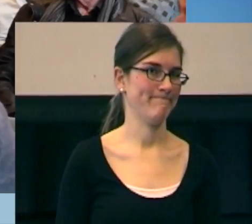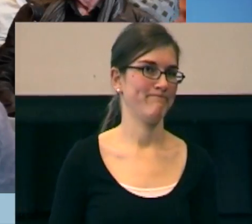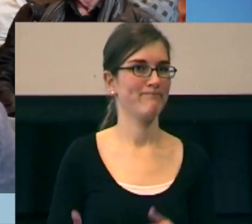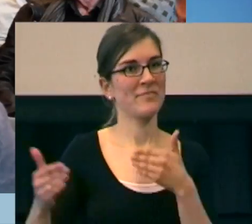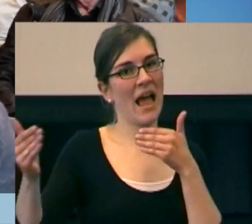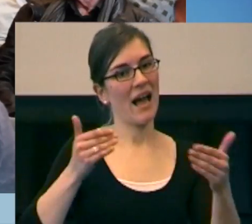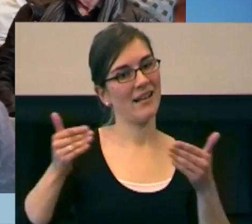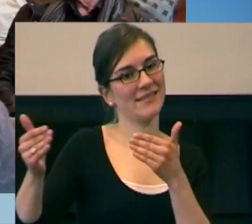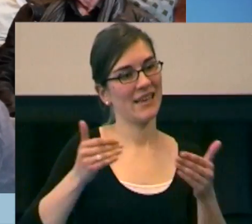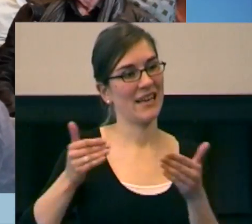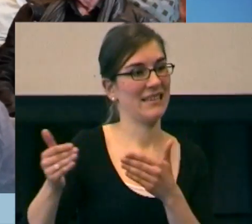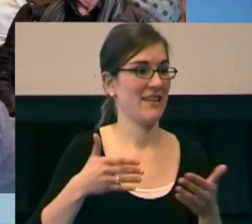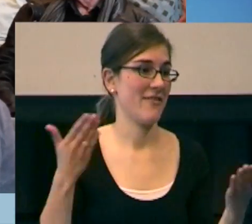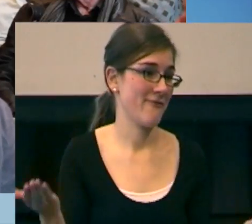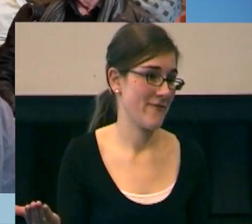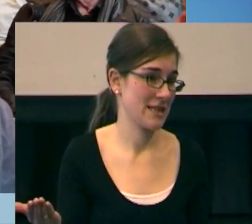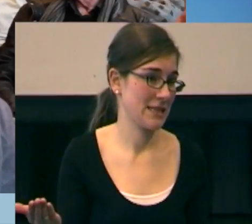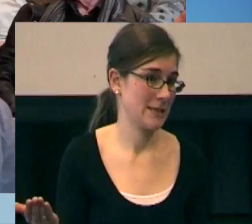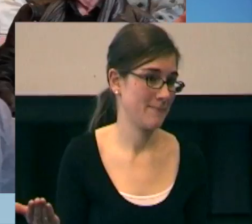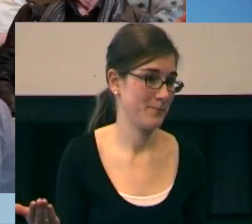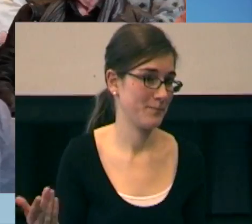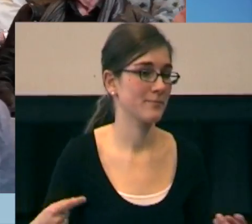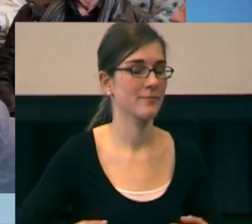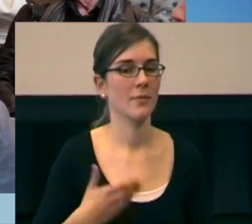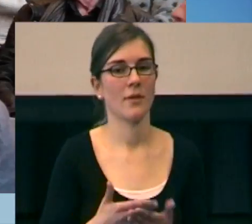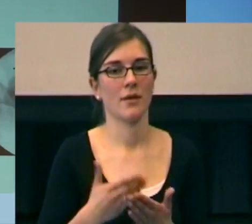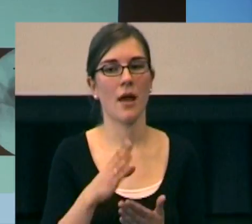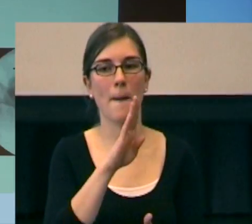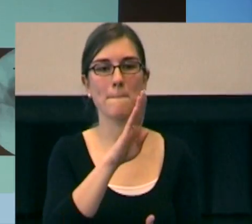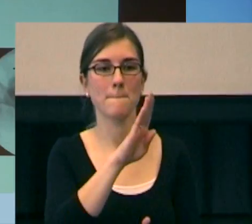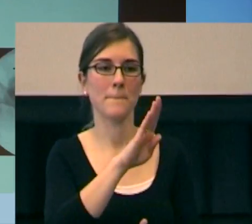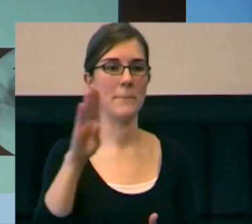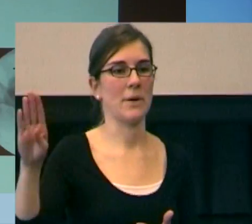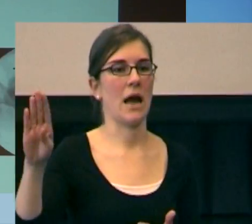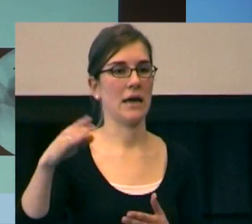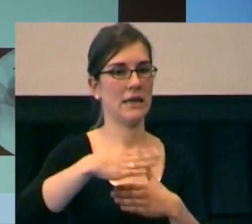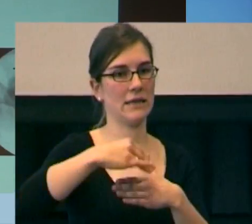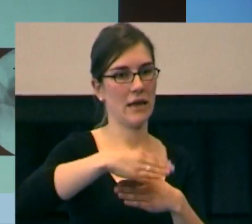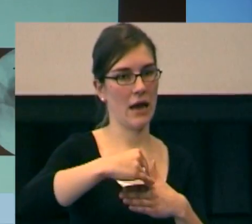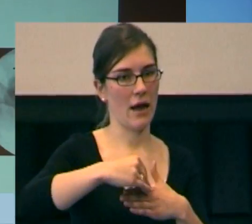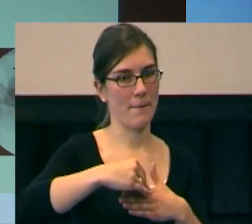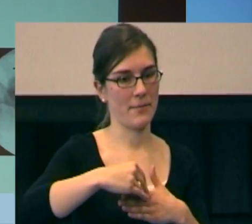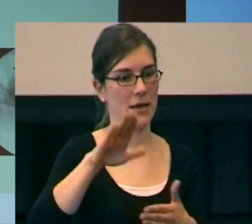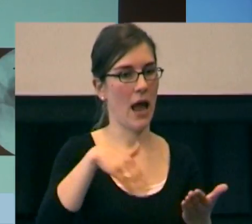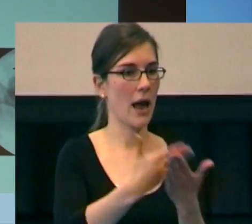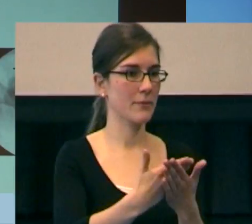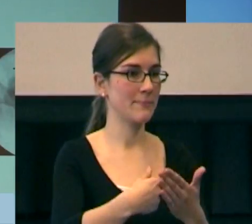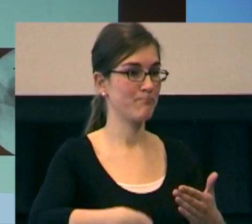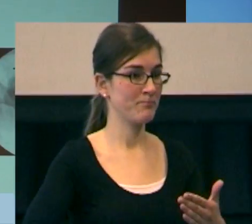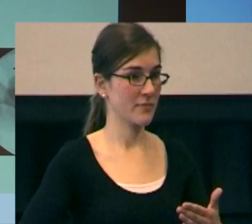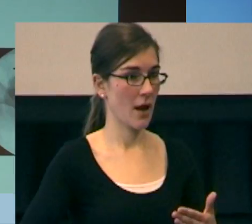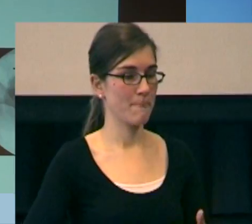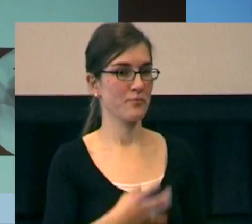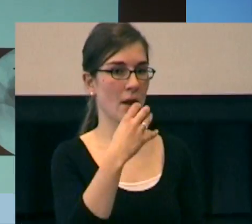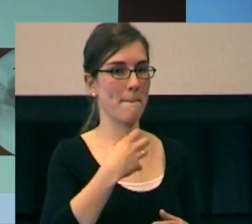Alternative zur Strahlentherapie von außen ist die Brachytherapie und hier haben sie das einmal dargestellt. Es werden dazu den Patienten in